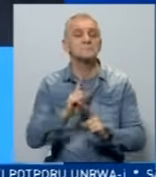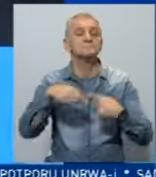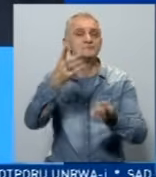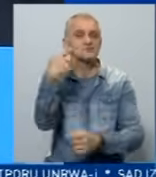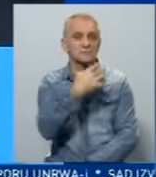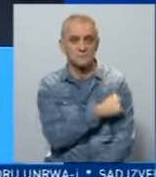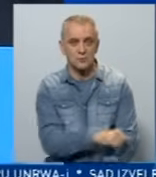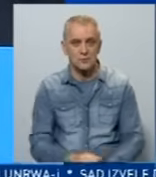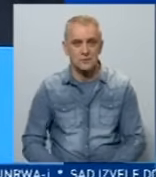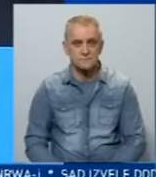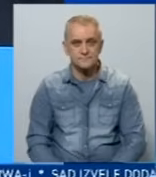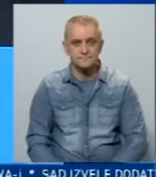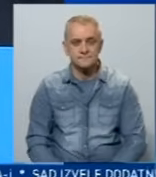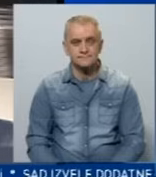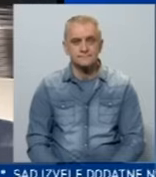40 godina.